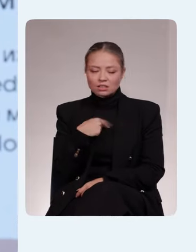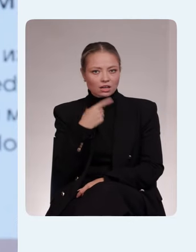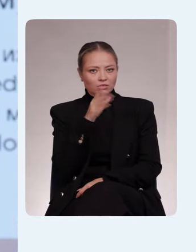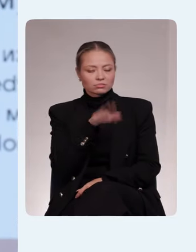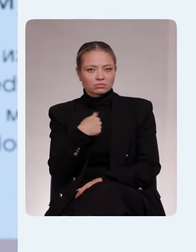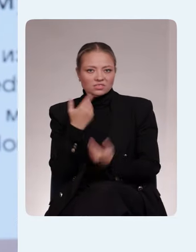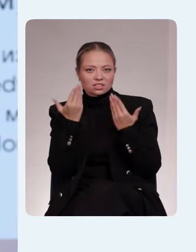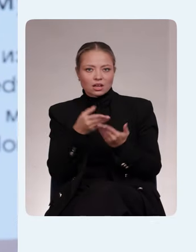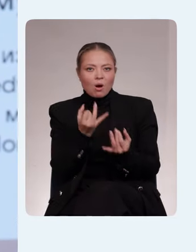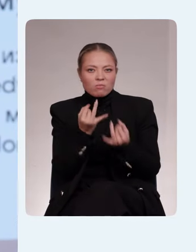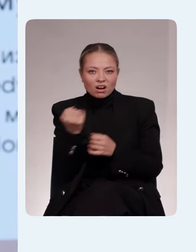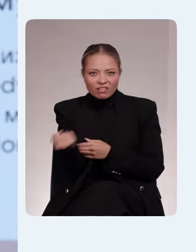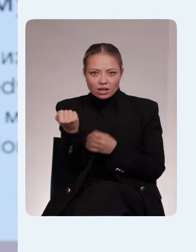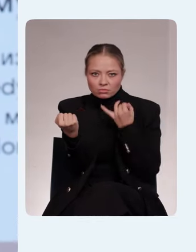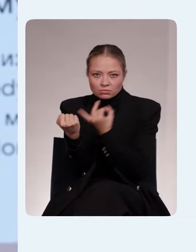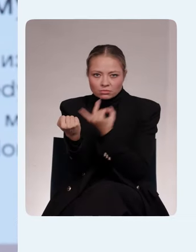Я говорю, не знаю, поговори с ним.